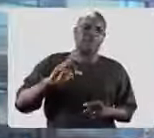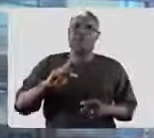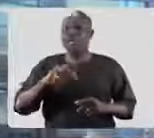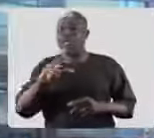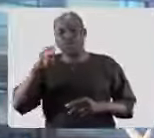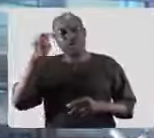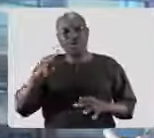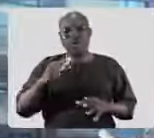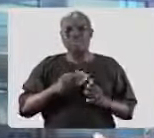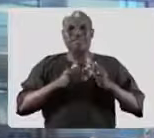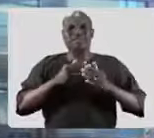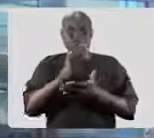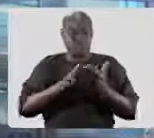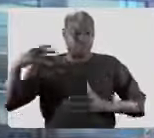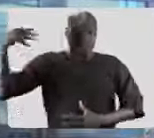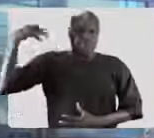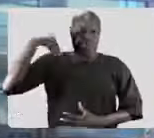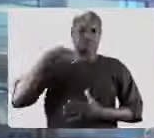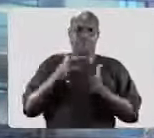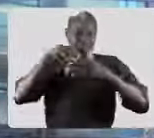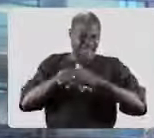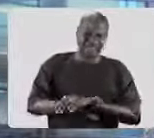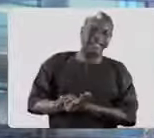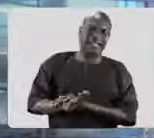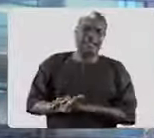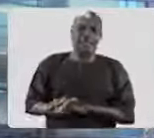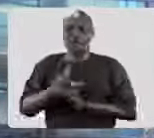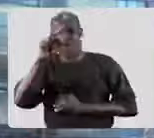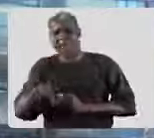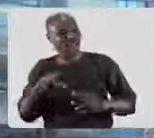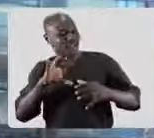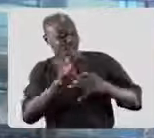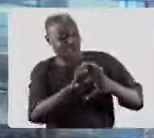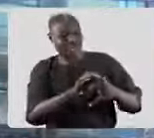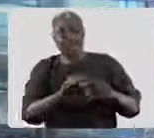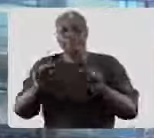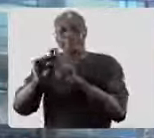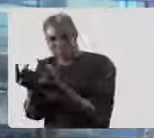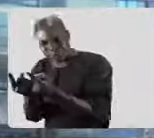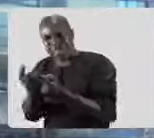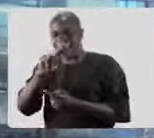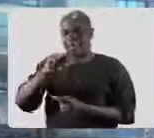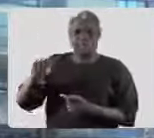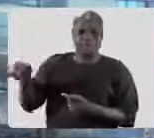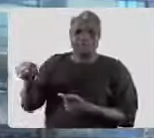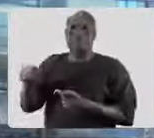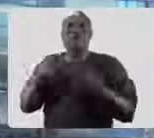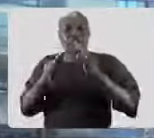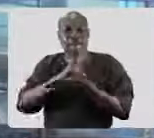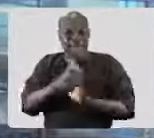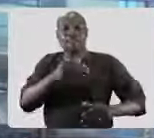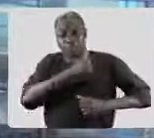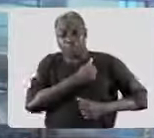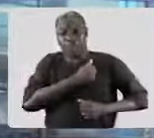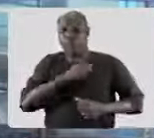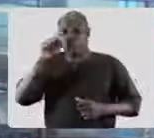eno agye sa onim empanimfo ansa agye sa wodom political party bia ansa MPP ene wo so se se ya enti se obenya